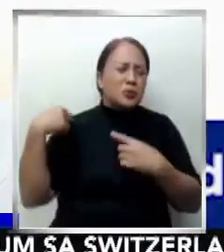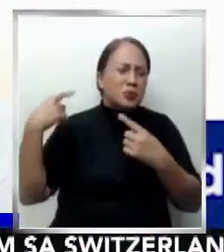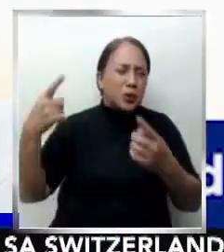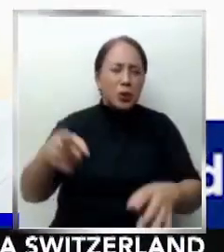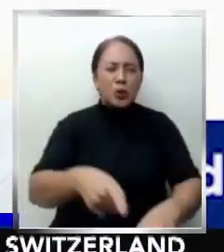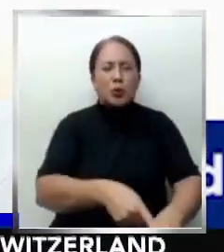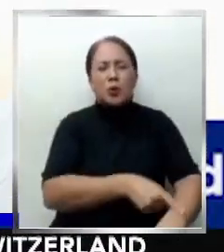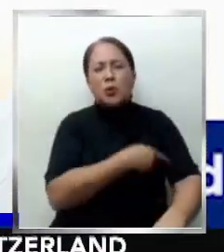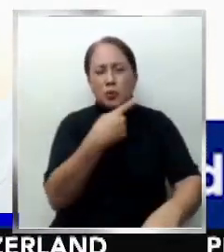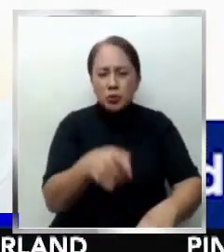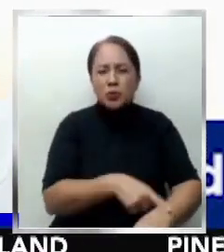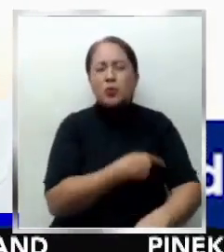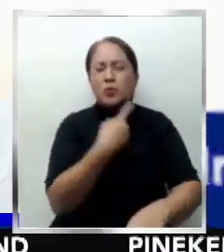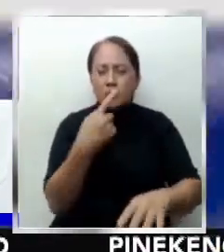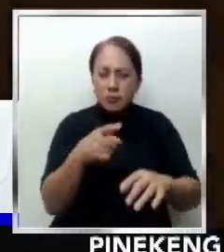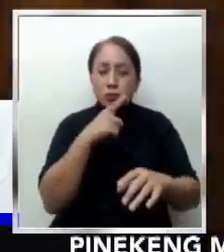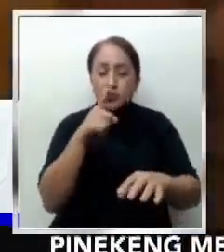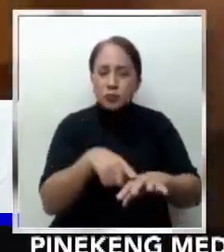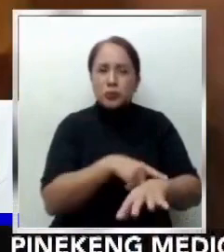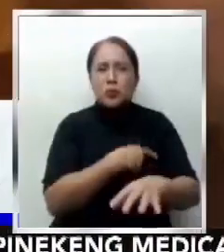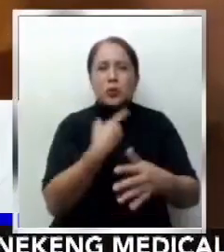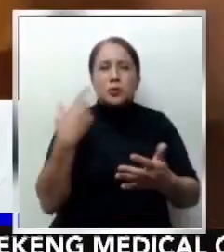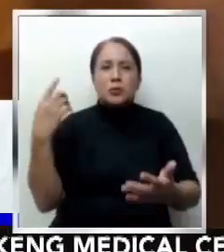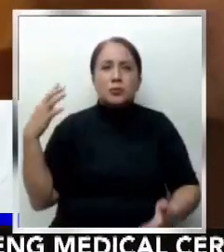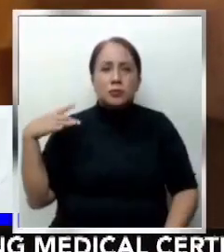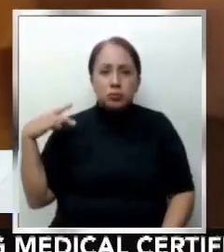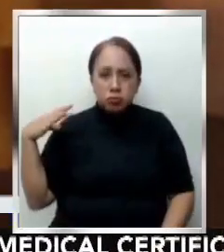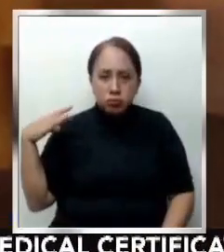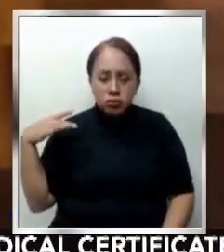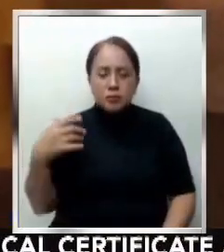matagal na talaga na pinaglalaban. Para sa